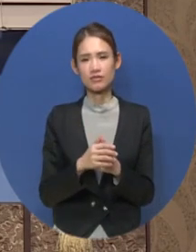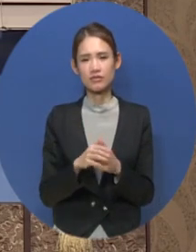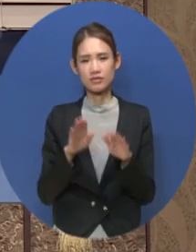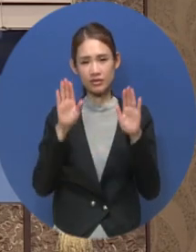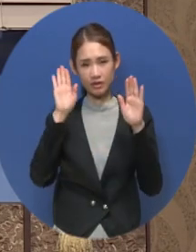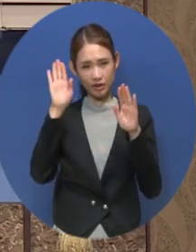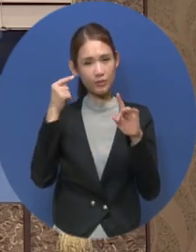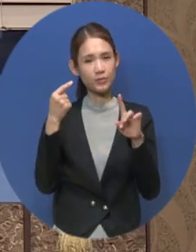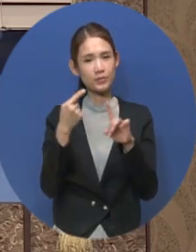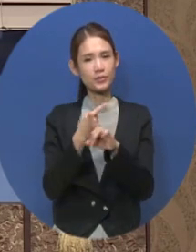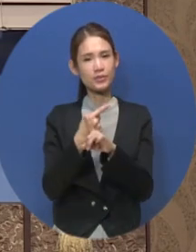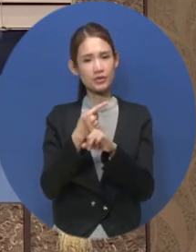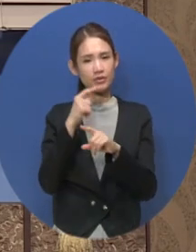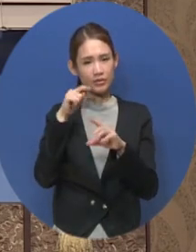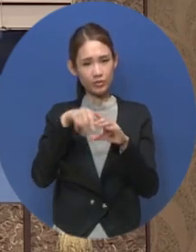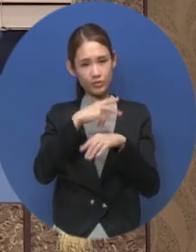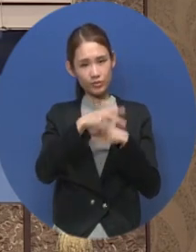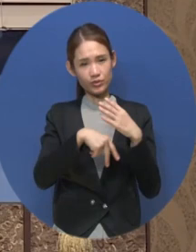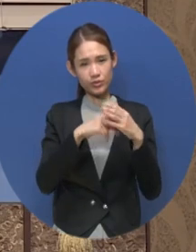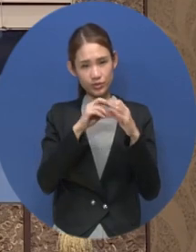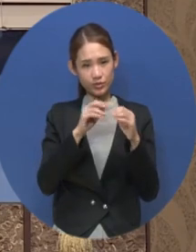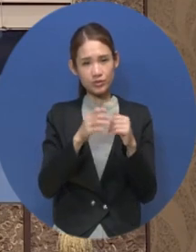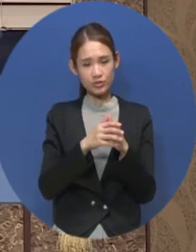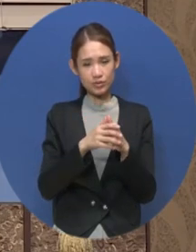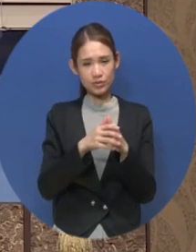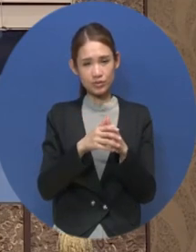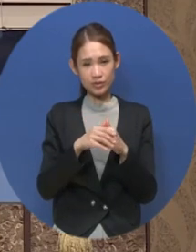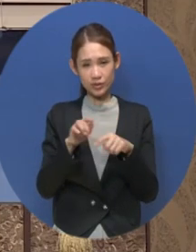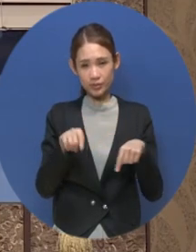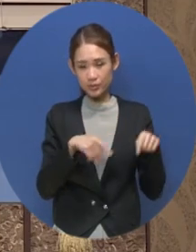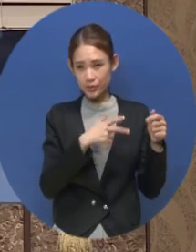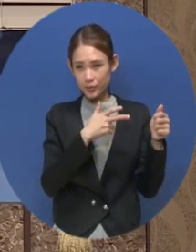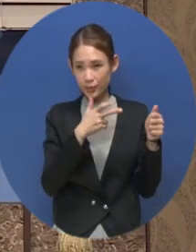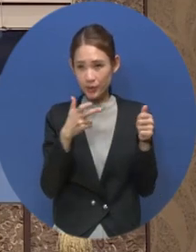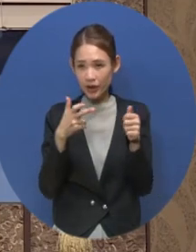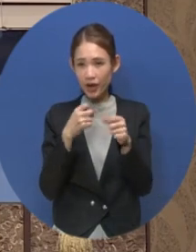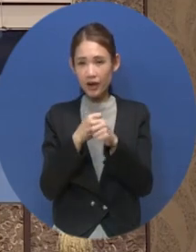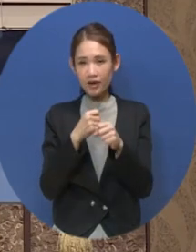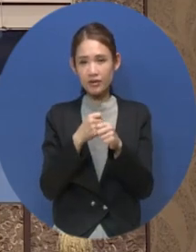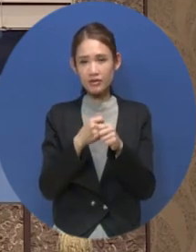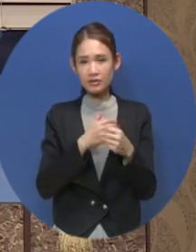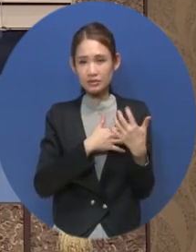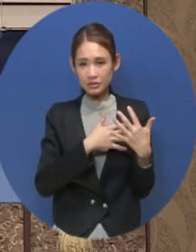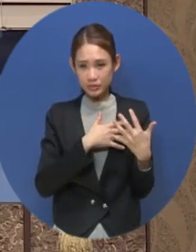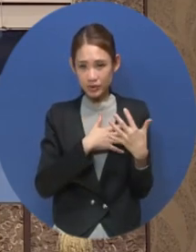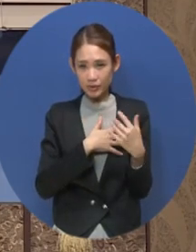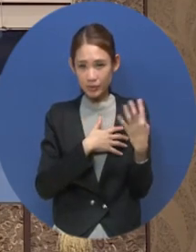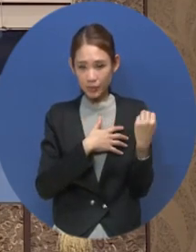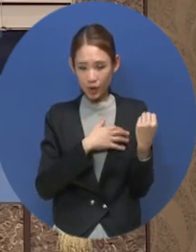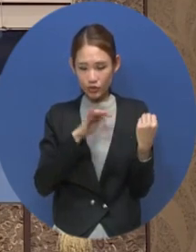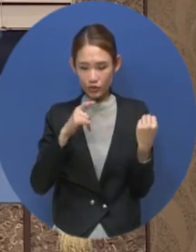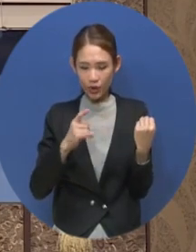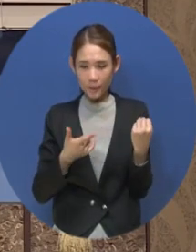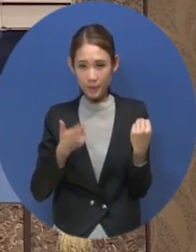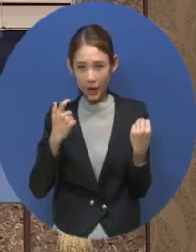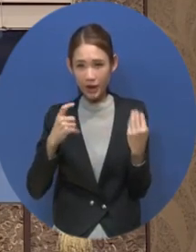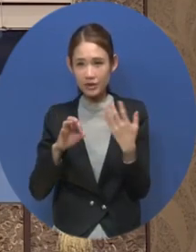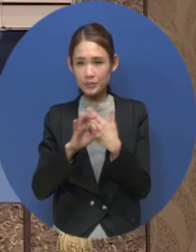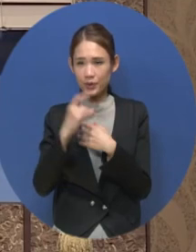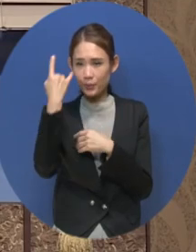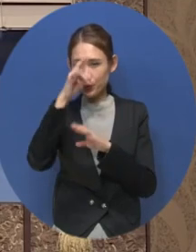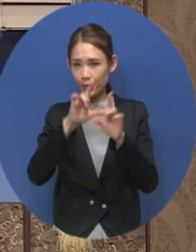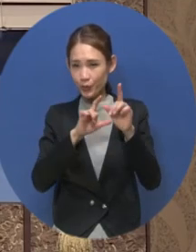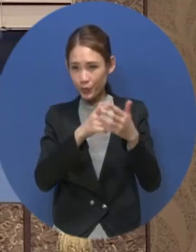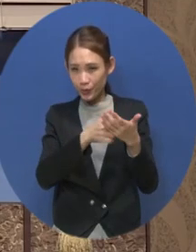이제는 스포츠 과학자들이 전부 프로그램에 의해서 비디오 촬영, 심박수, 매체에 격발이 되면 표적이 가장